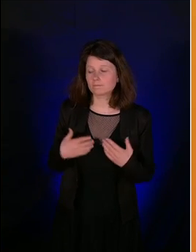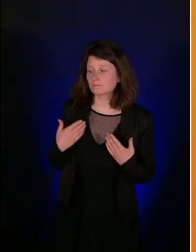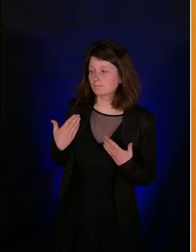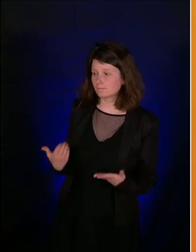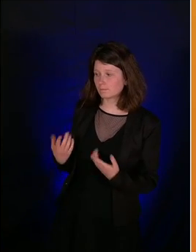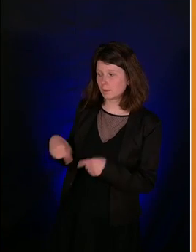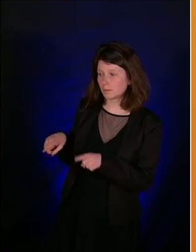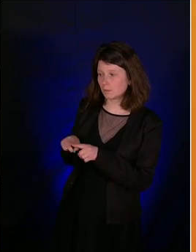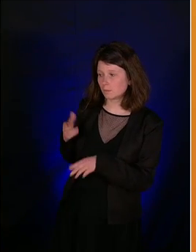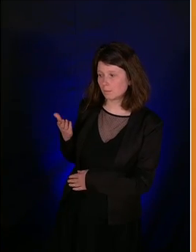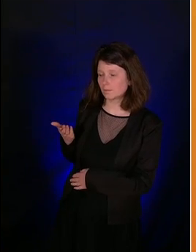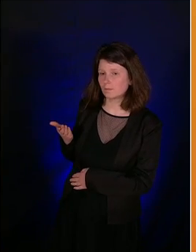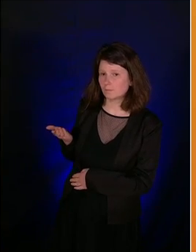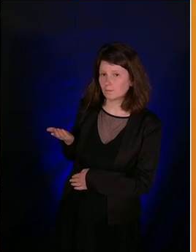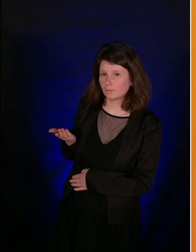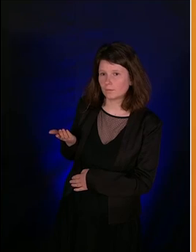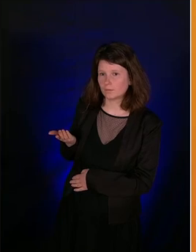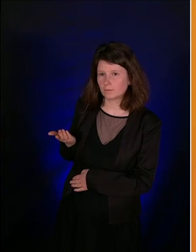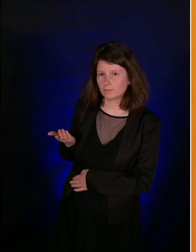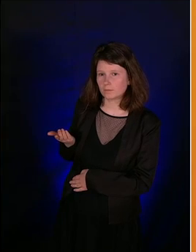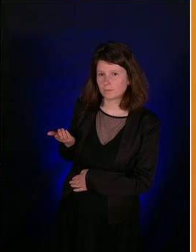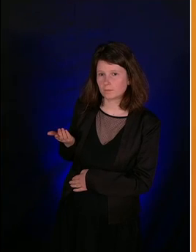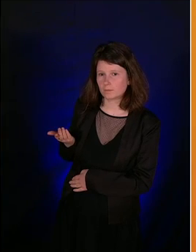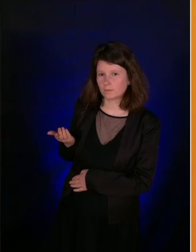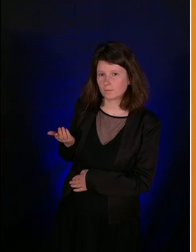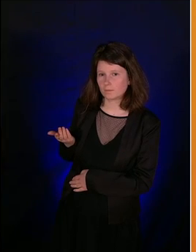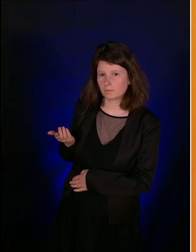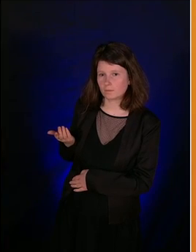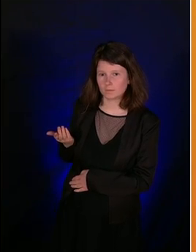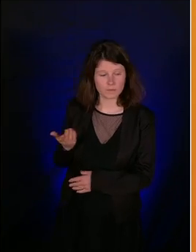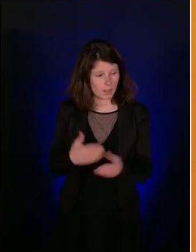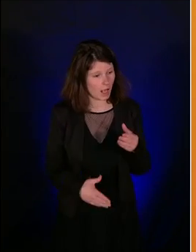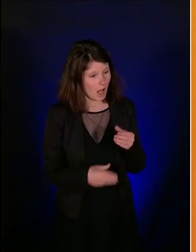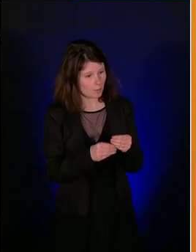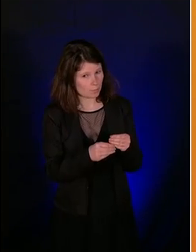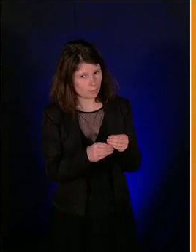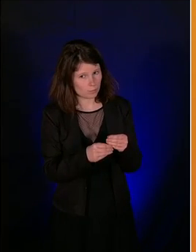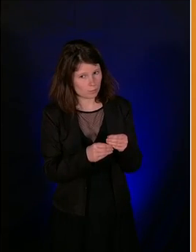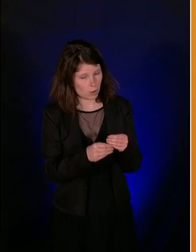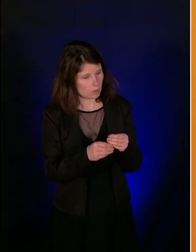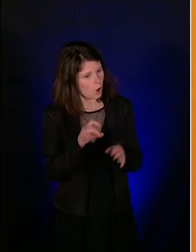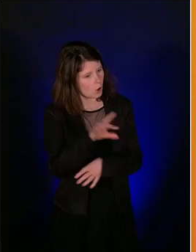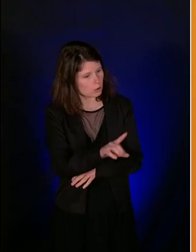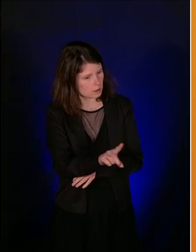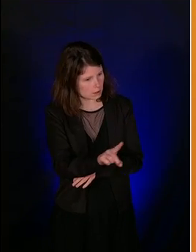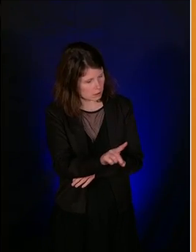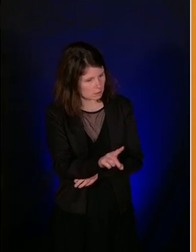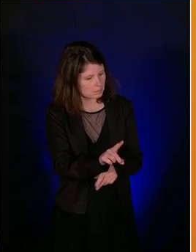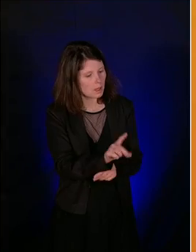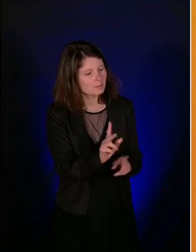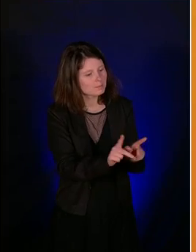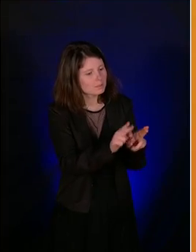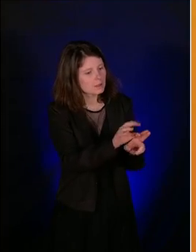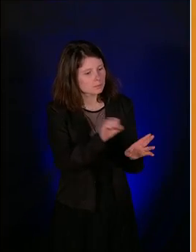oui camarade donc le l'amendement il était il a pas été rejeté il était repris partiellement par contre deux deux